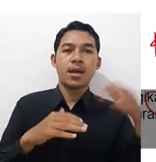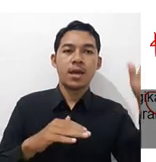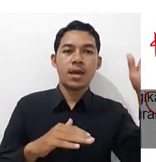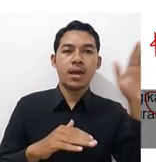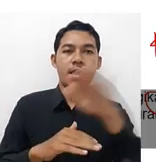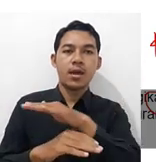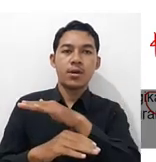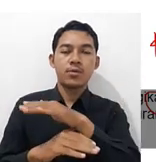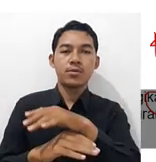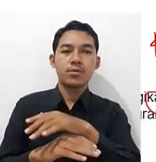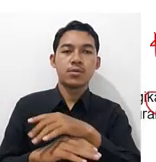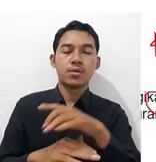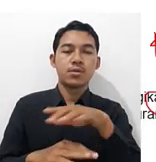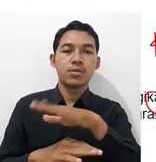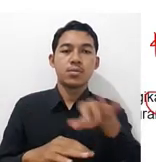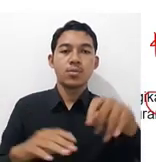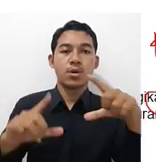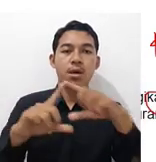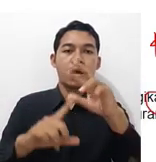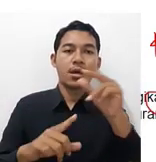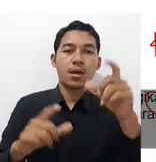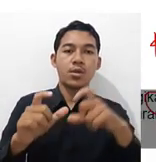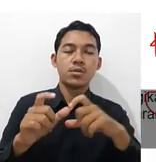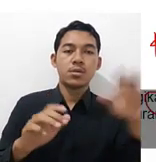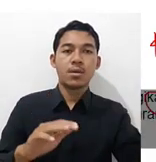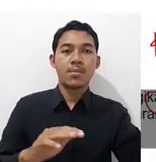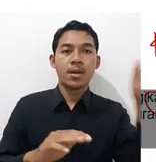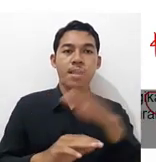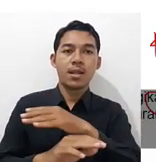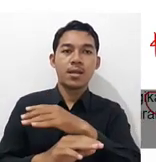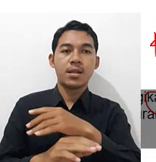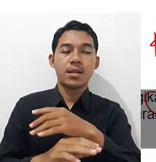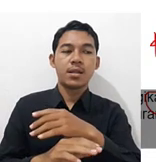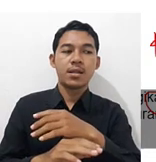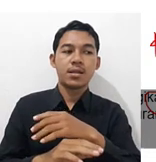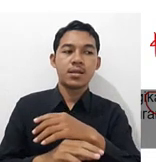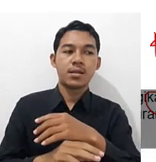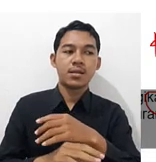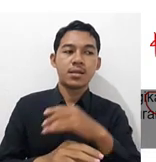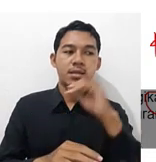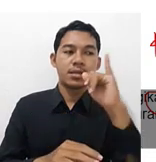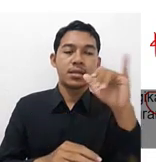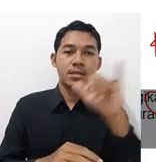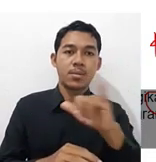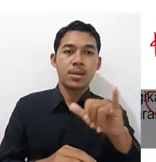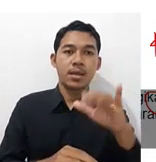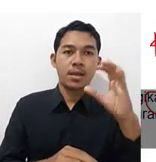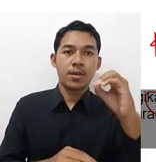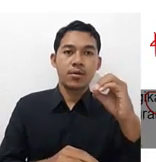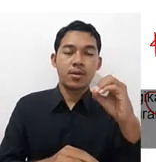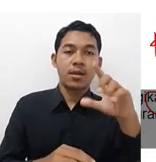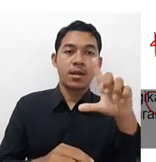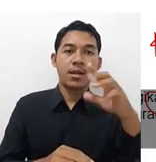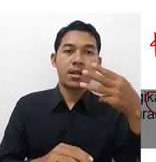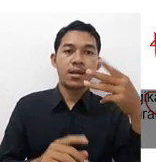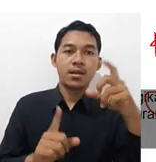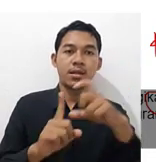tuh arus nggak bisa ngalir lah. Jadi I sama dengan 0. Nah karena I sama dengan 0 berarti LED